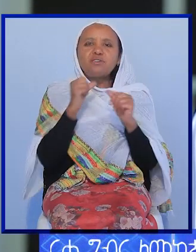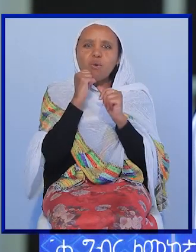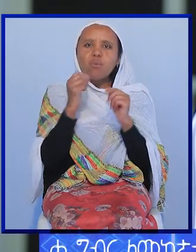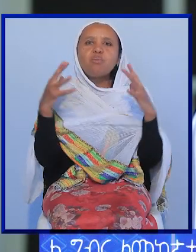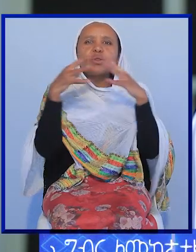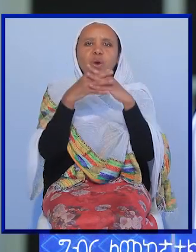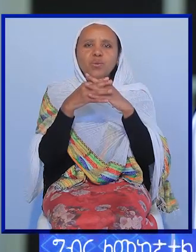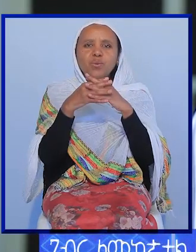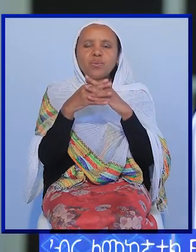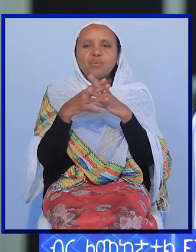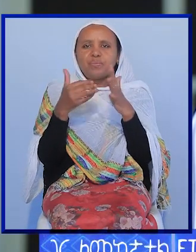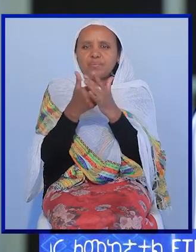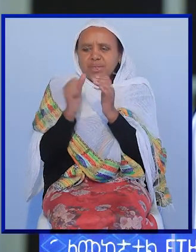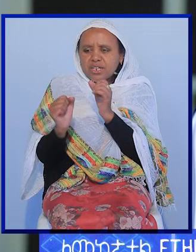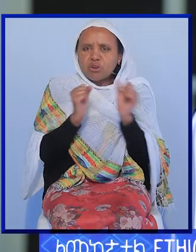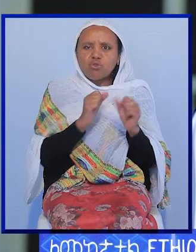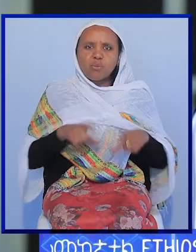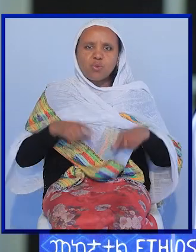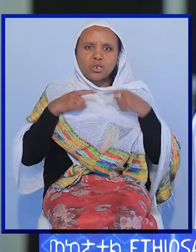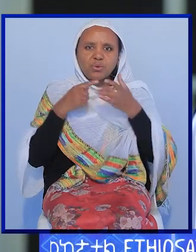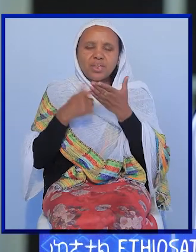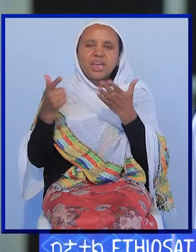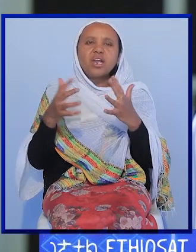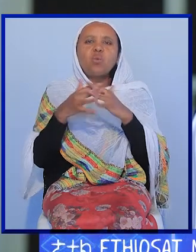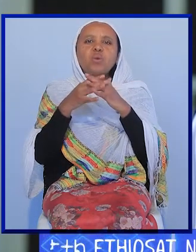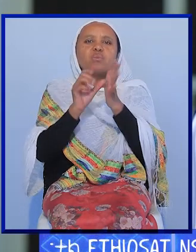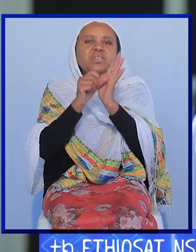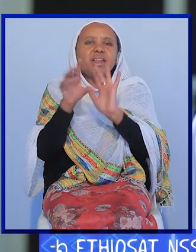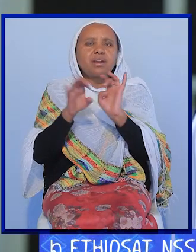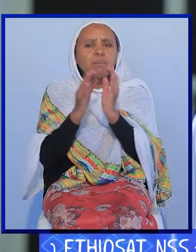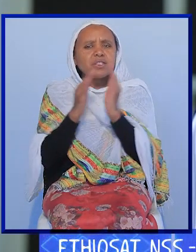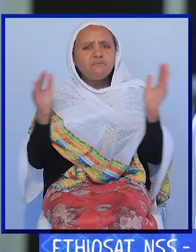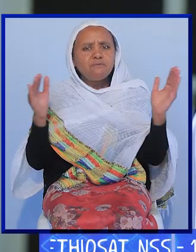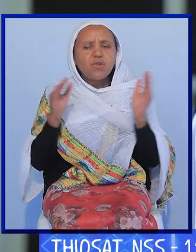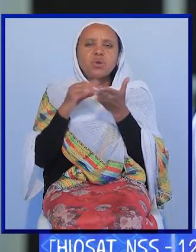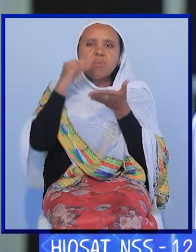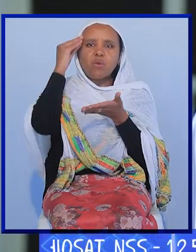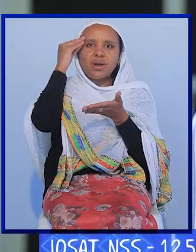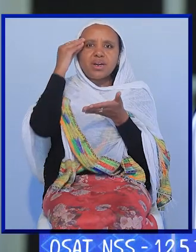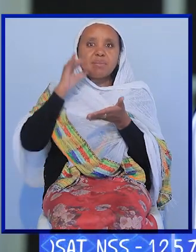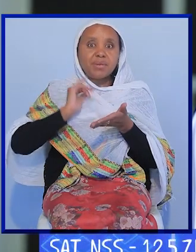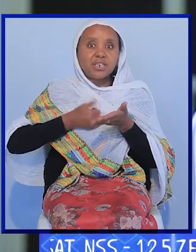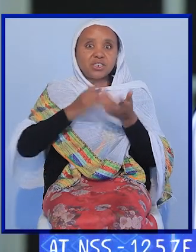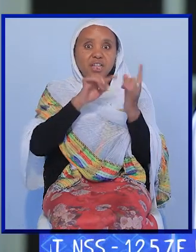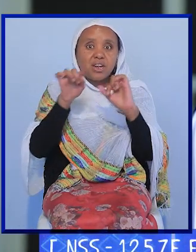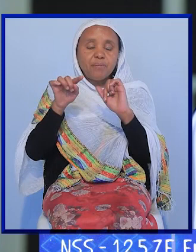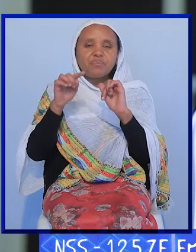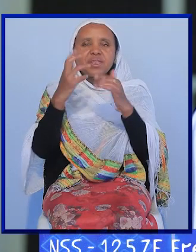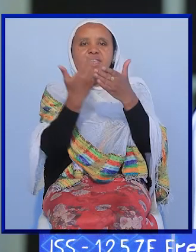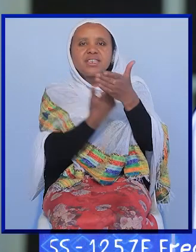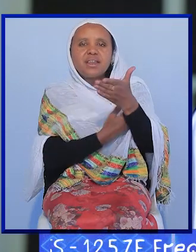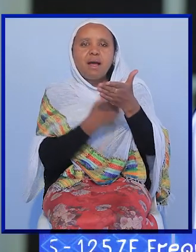በተዋህዶ በተአቅቦ ተቻችሎ መኖራቸው ይሄንን ለተዋህዶ ምሳሌ አርገን በሰፊው እናነሳዋለን። እመቤታችንን ታዲያ የሲና